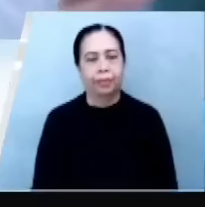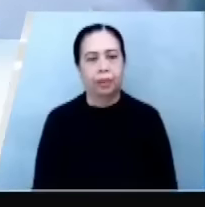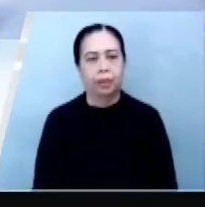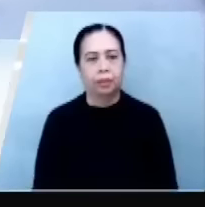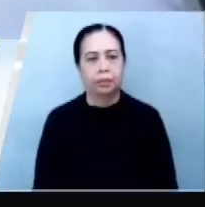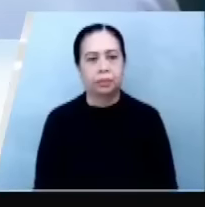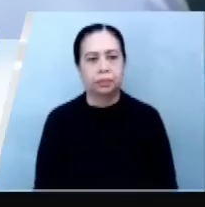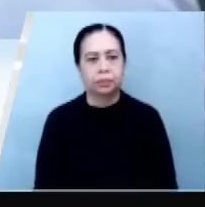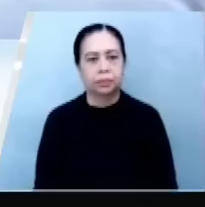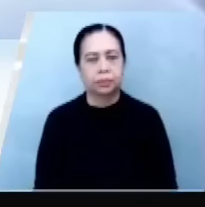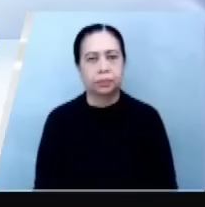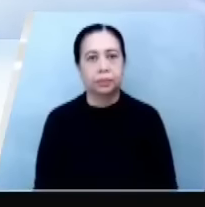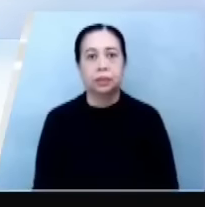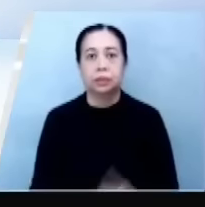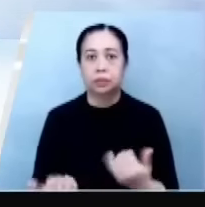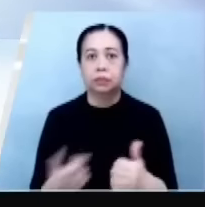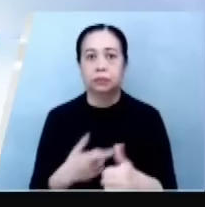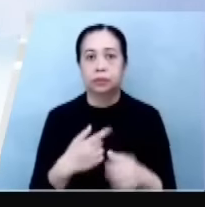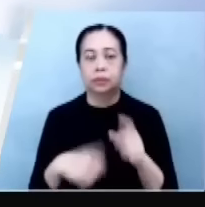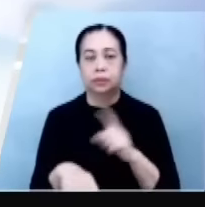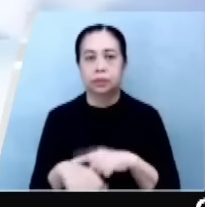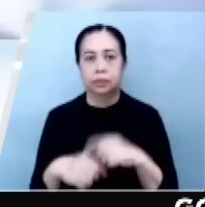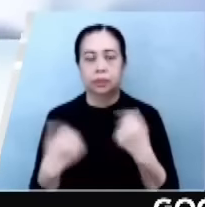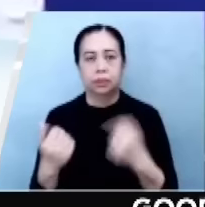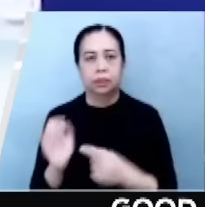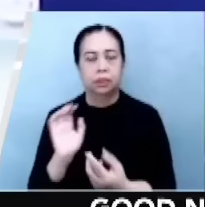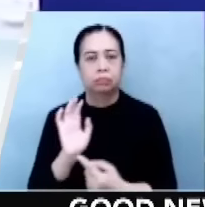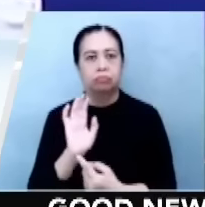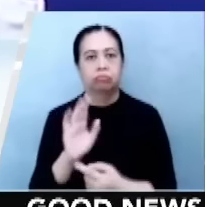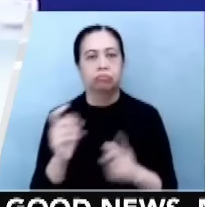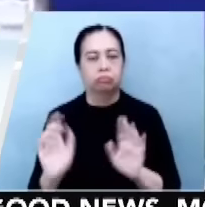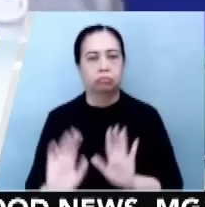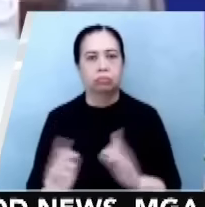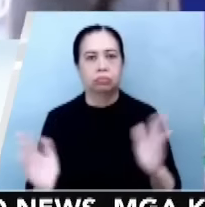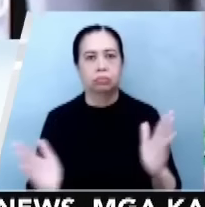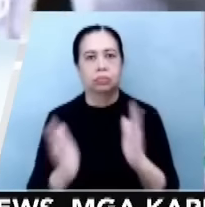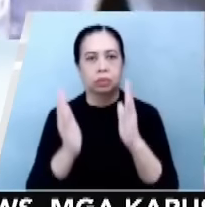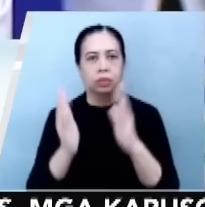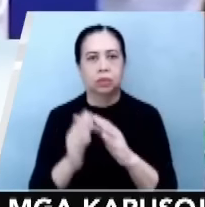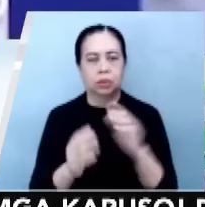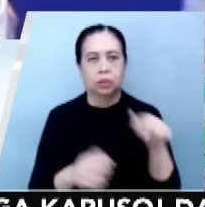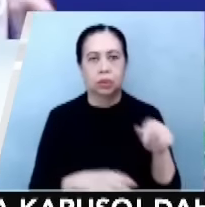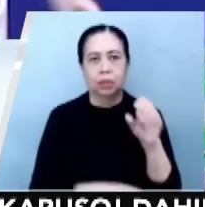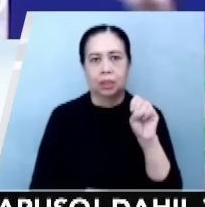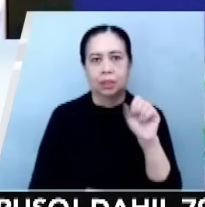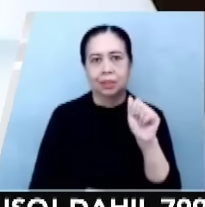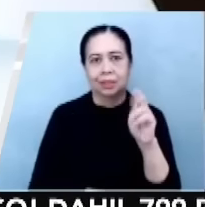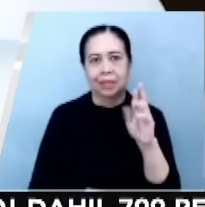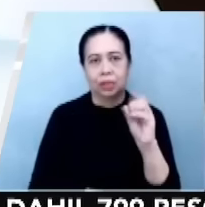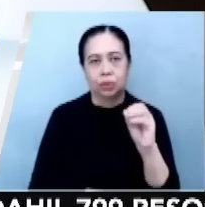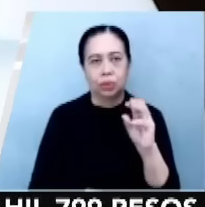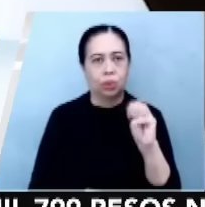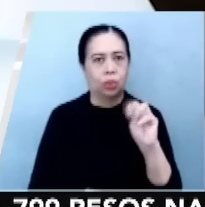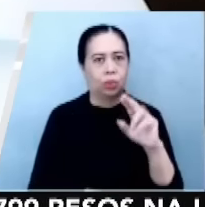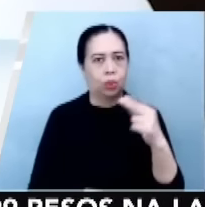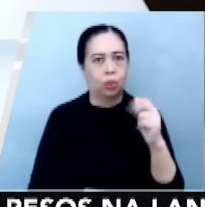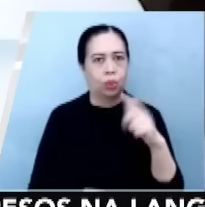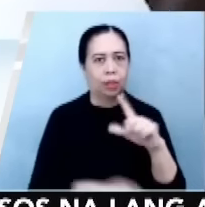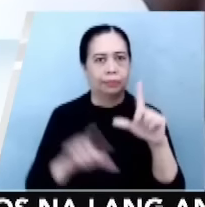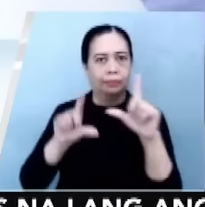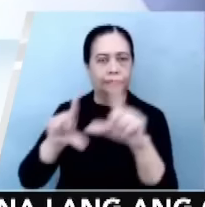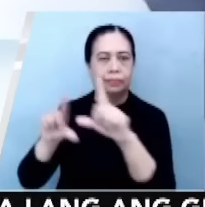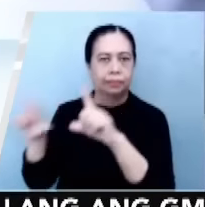Ito ang unang paglantad sa publiko ng dalawang inakusahan ng aktor na si Sandro Mulak ng sexual harassment. Si Richard Cruz,